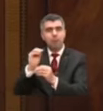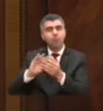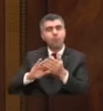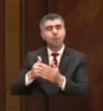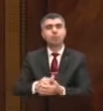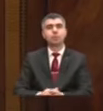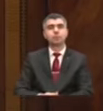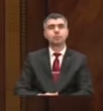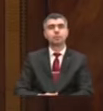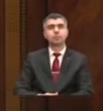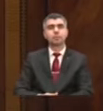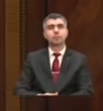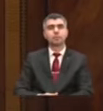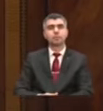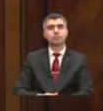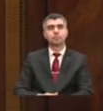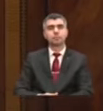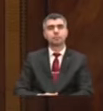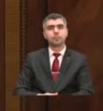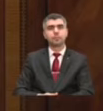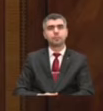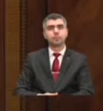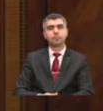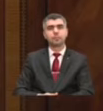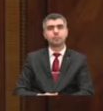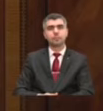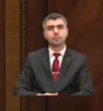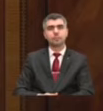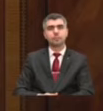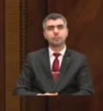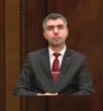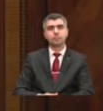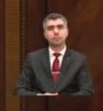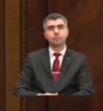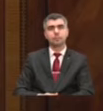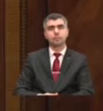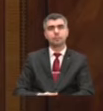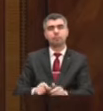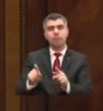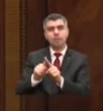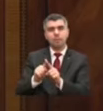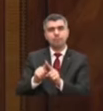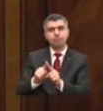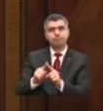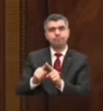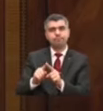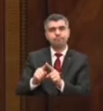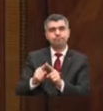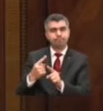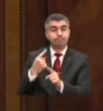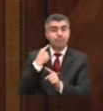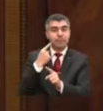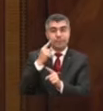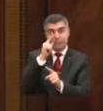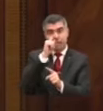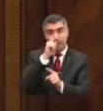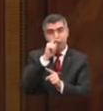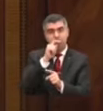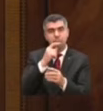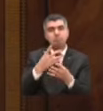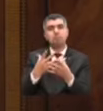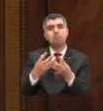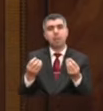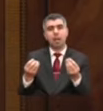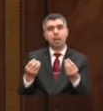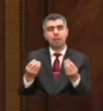فهذه الأزمة الآن يعني باش ما نطولش بزاف، هذه الأزمة هذه بالرغم من العلات ديالها أنا أرى بأن فيها مجموعة ديال